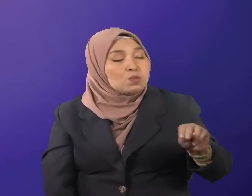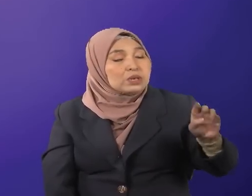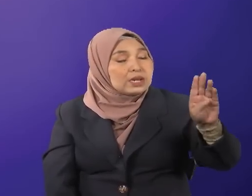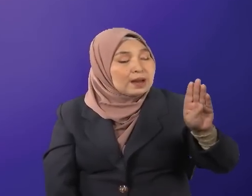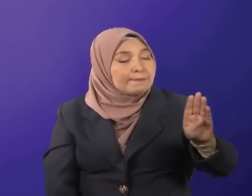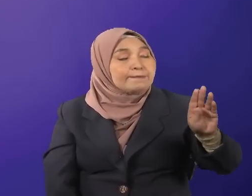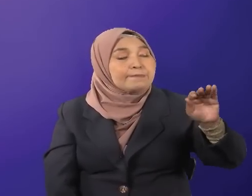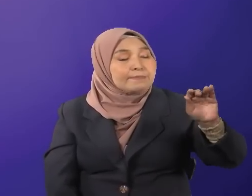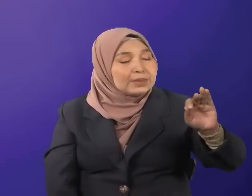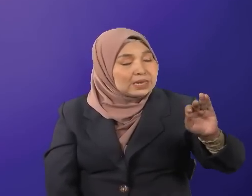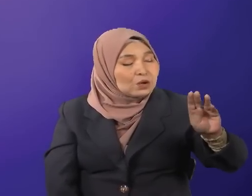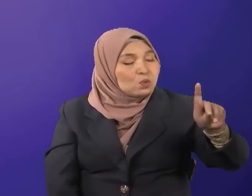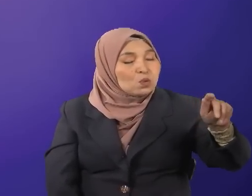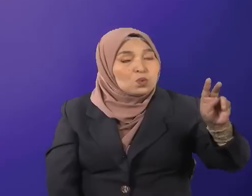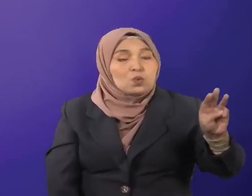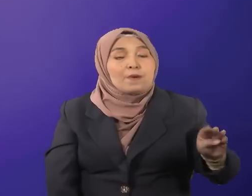أَأُنَبِّئُكُمْ